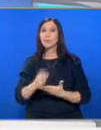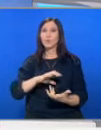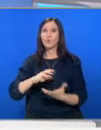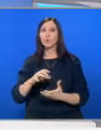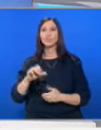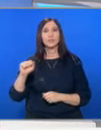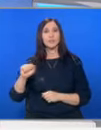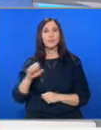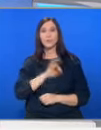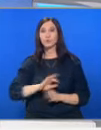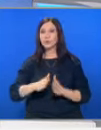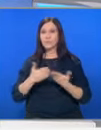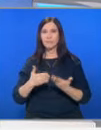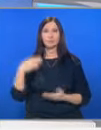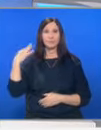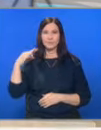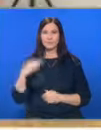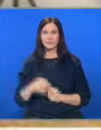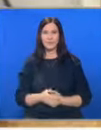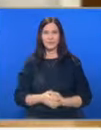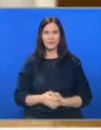сила, получила папката от президента.